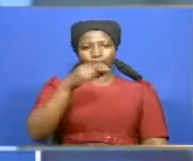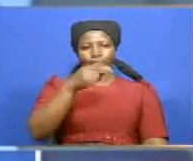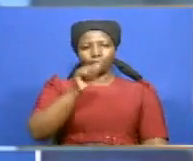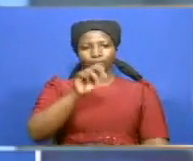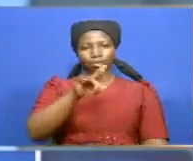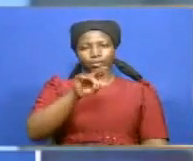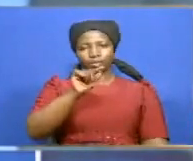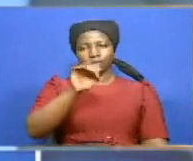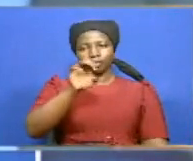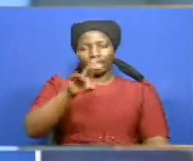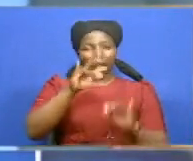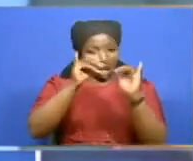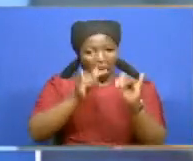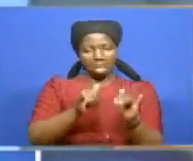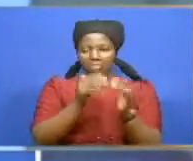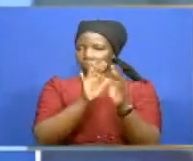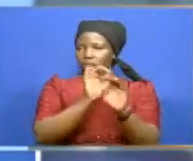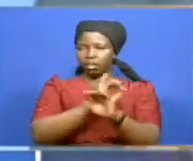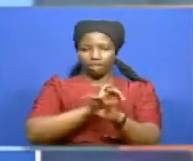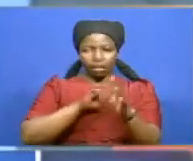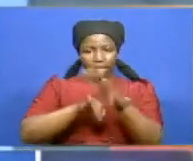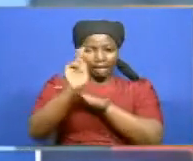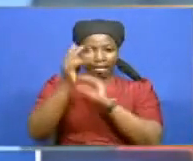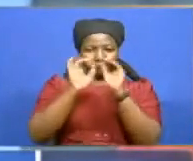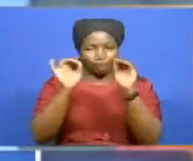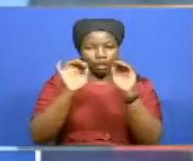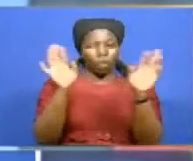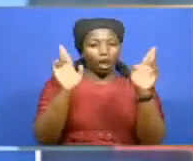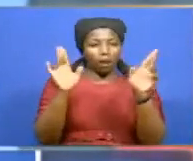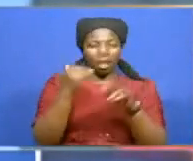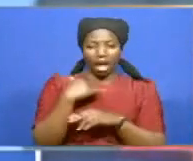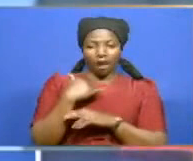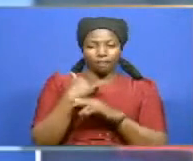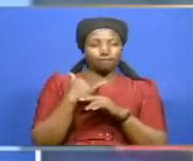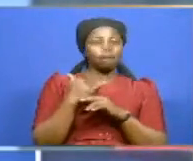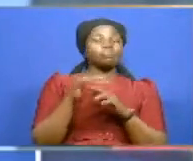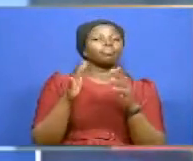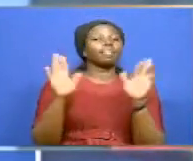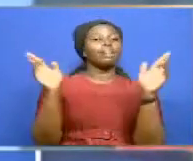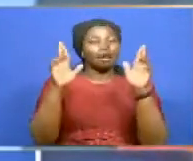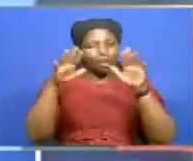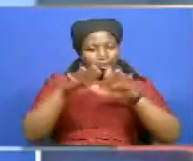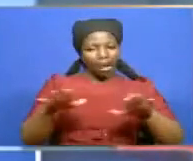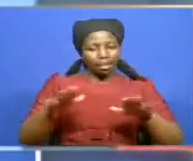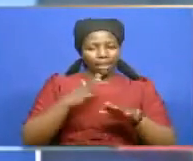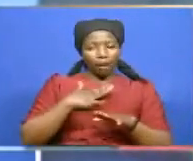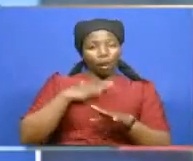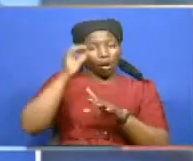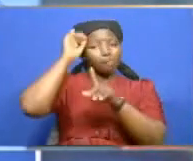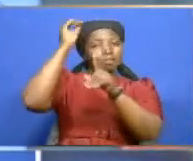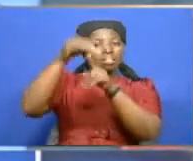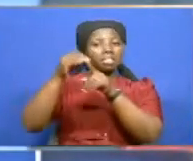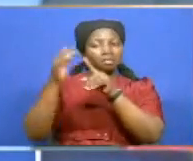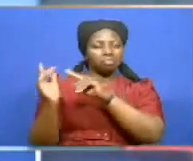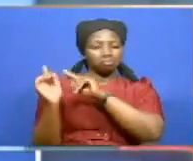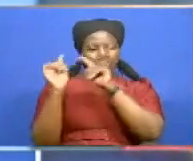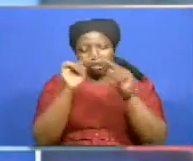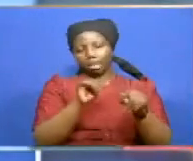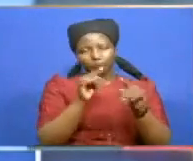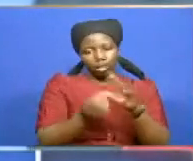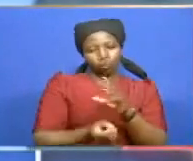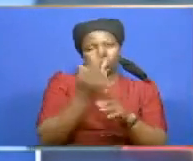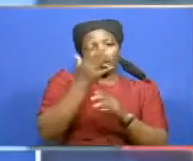and therefore we have already an existing market segment. Our objective is to come in and grow